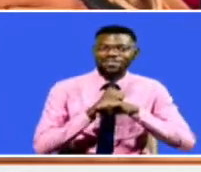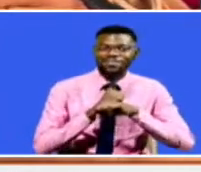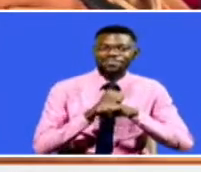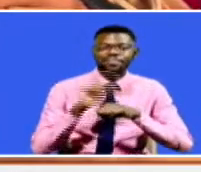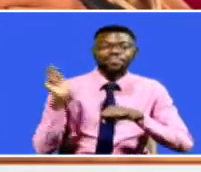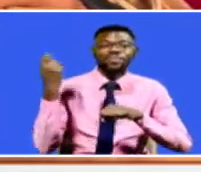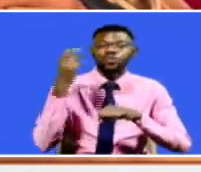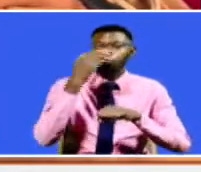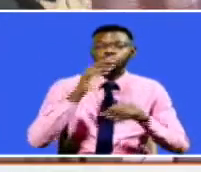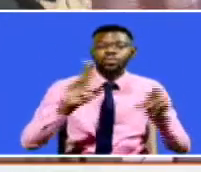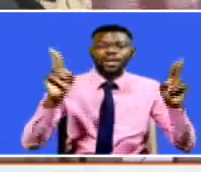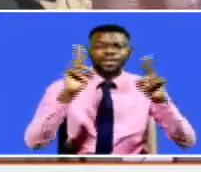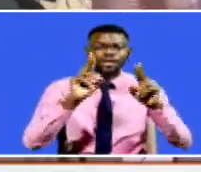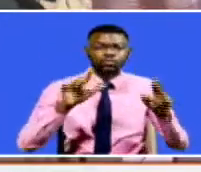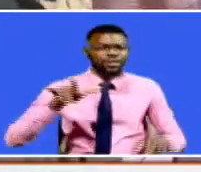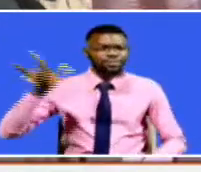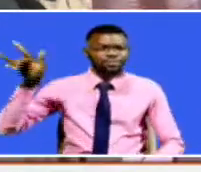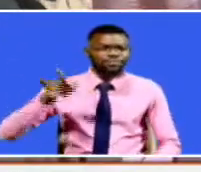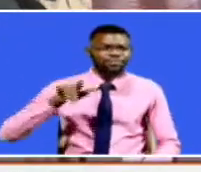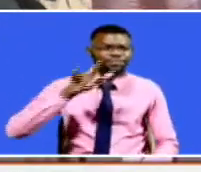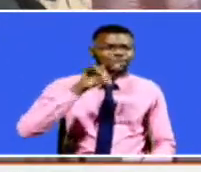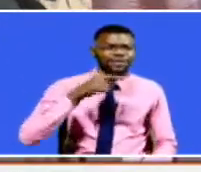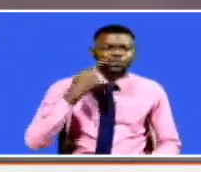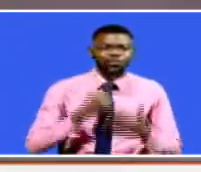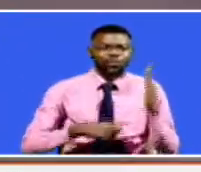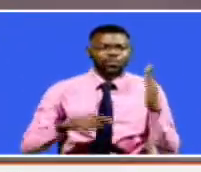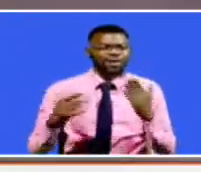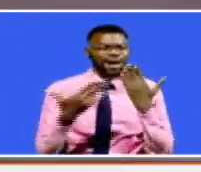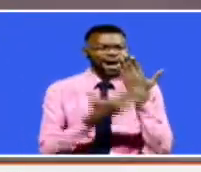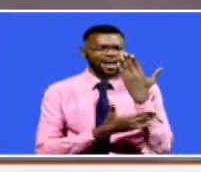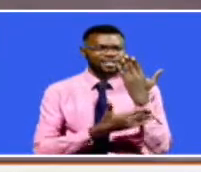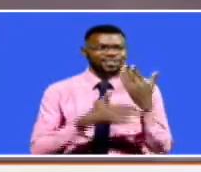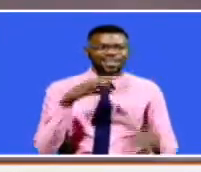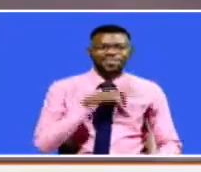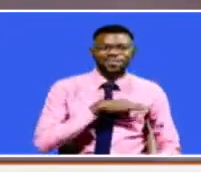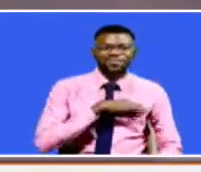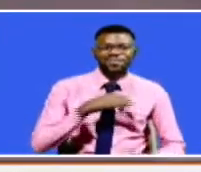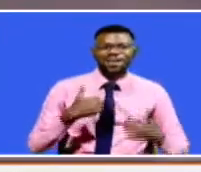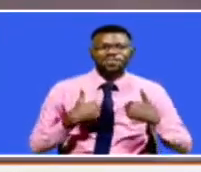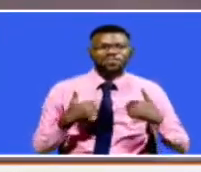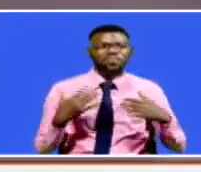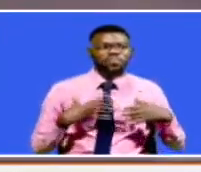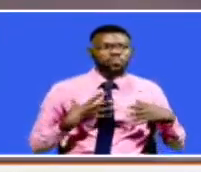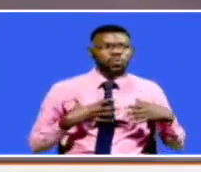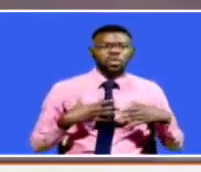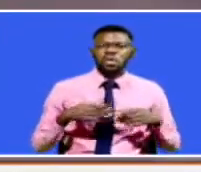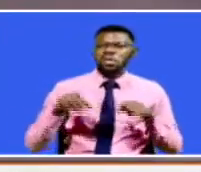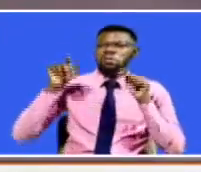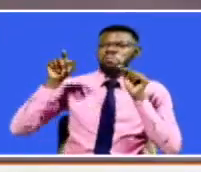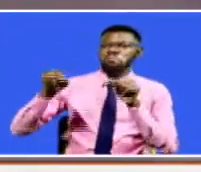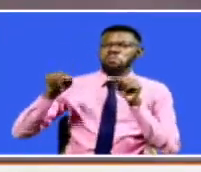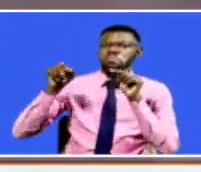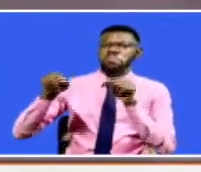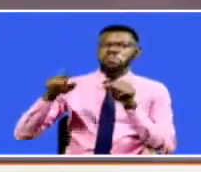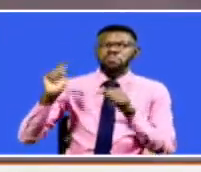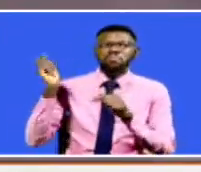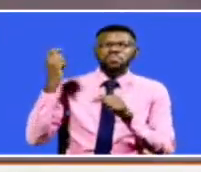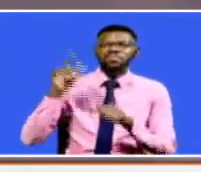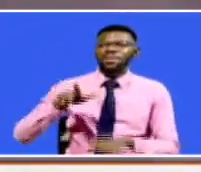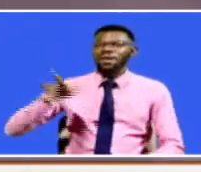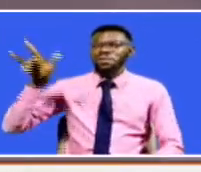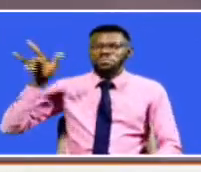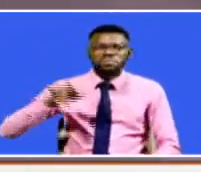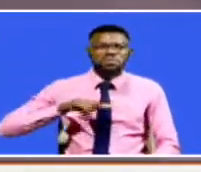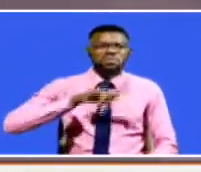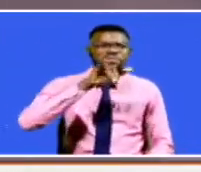international trips, saying that the country had reaped big from the tours. Kuna wengine walikuwa na mkemea, rais natembea sana, anaenda